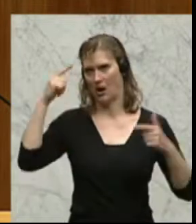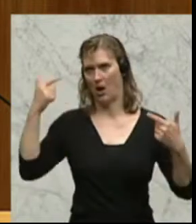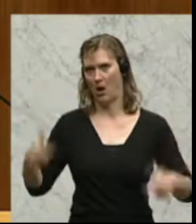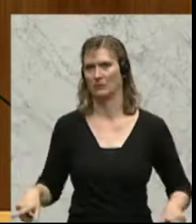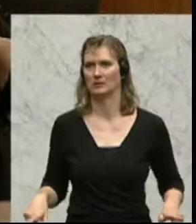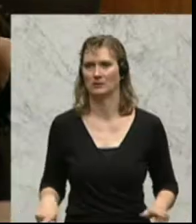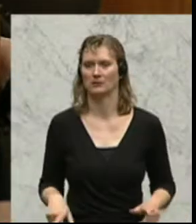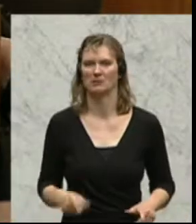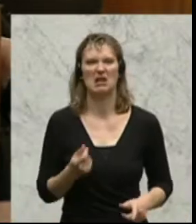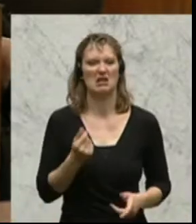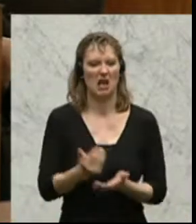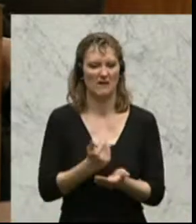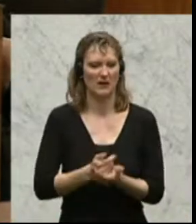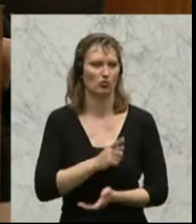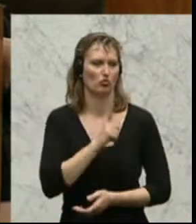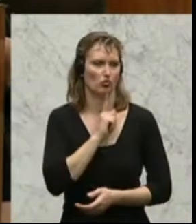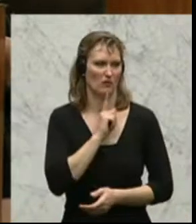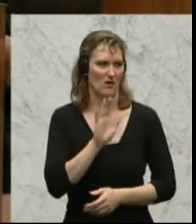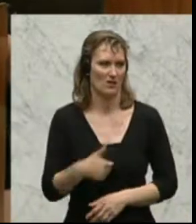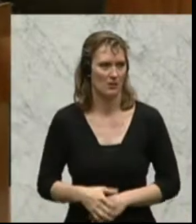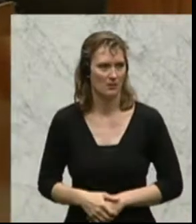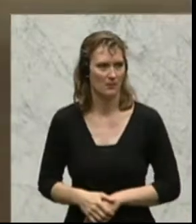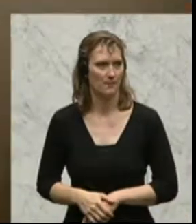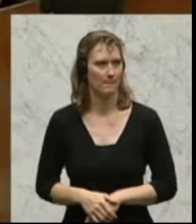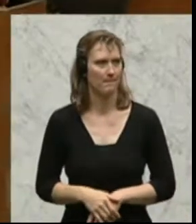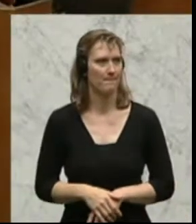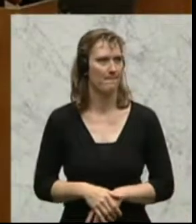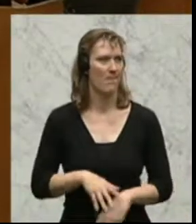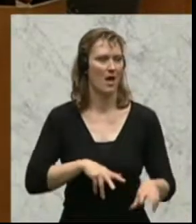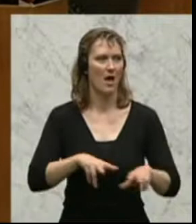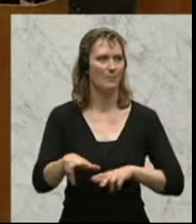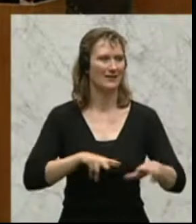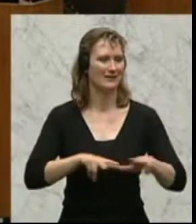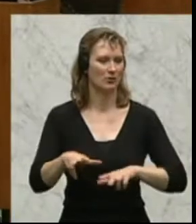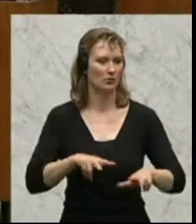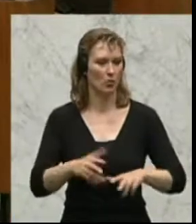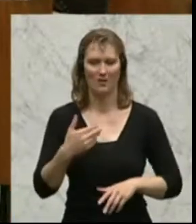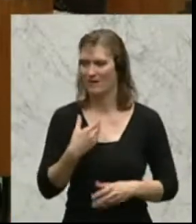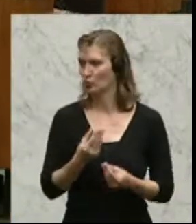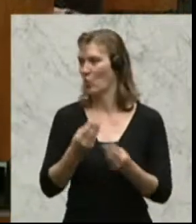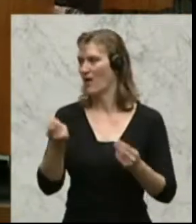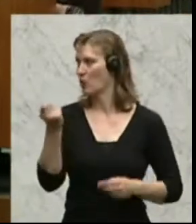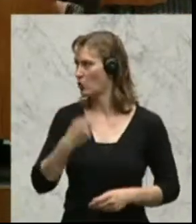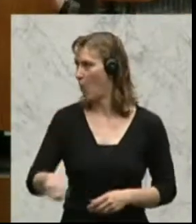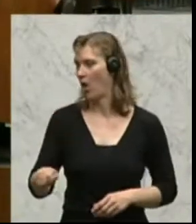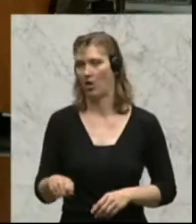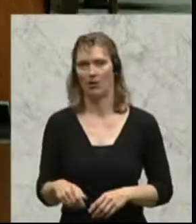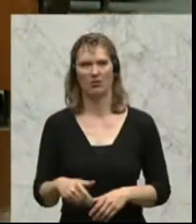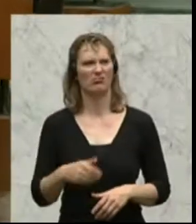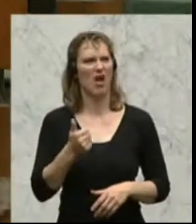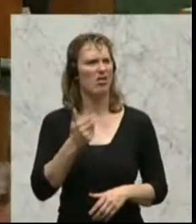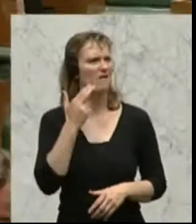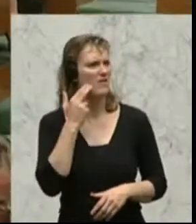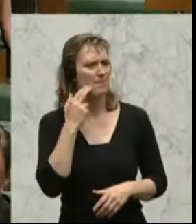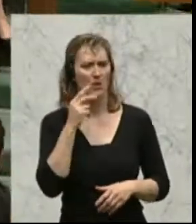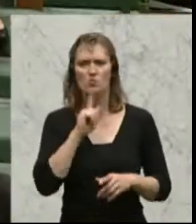Geld in die Kassen. Allein die Administration hat bald so viel gekostet. Kein Unternehmer rechnet nur die